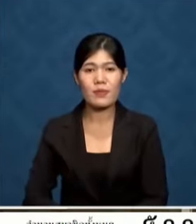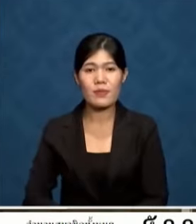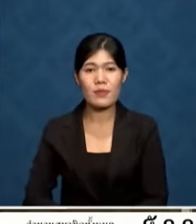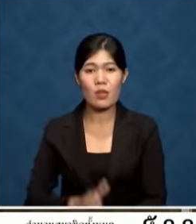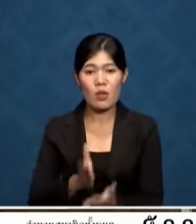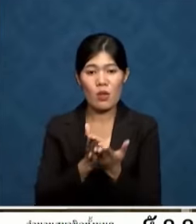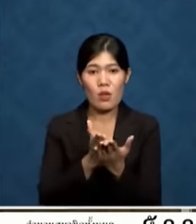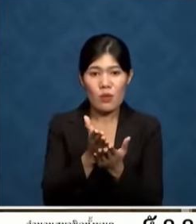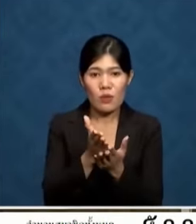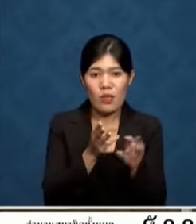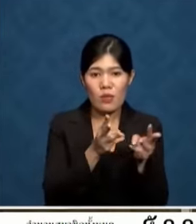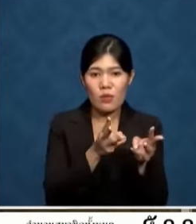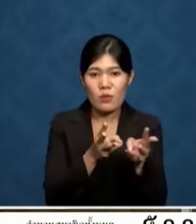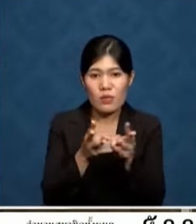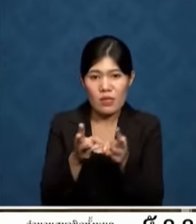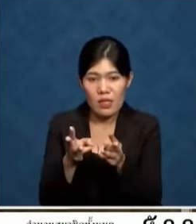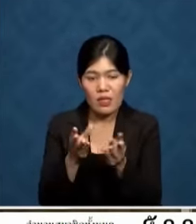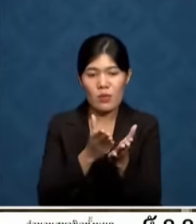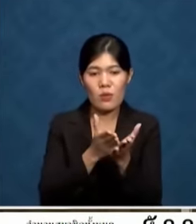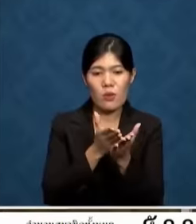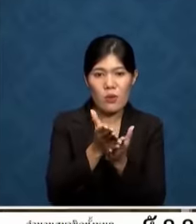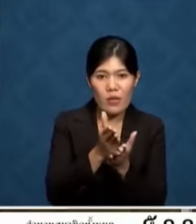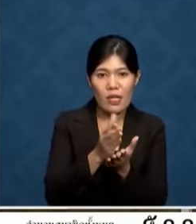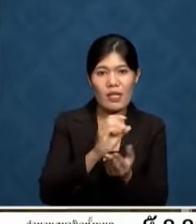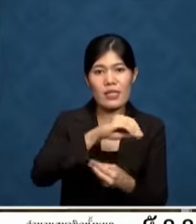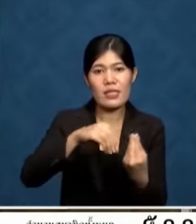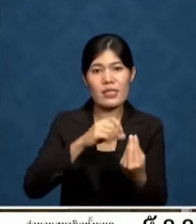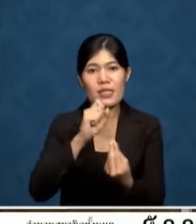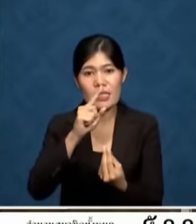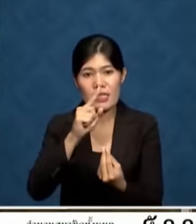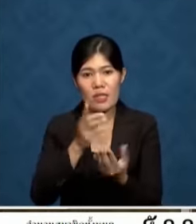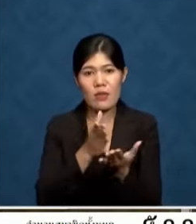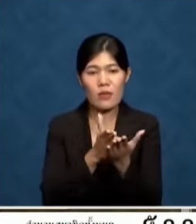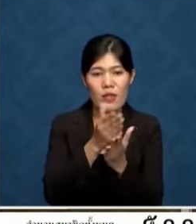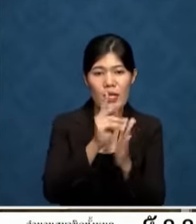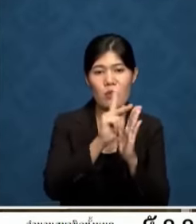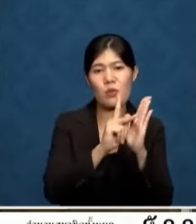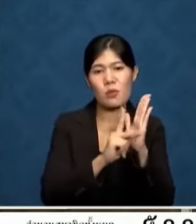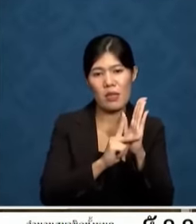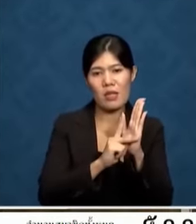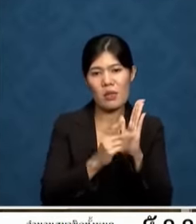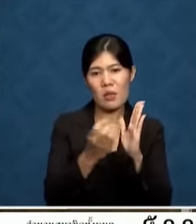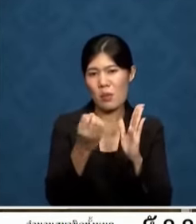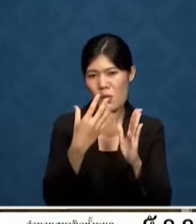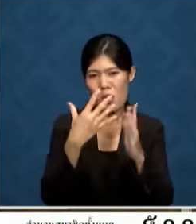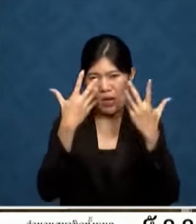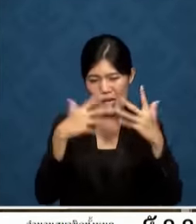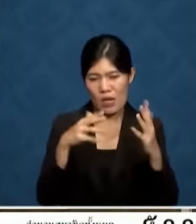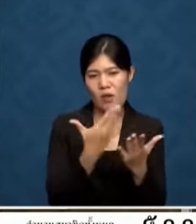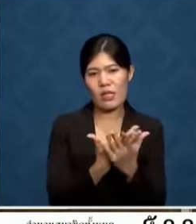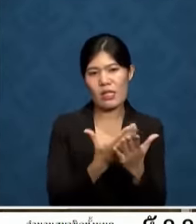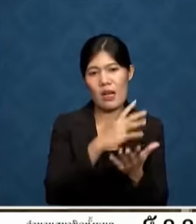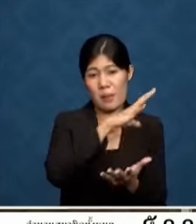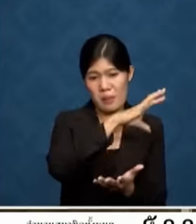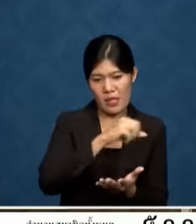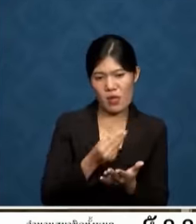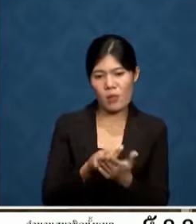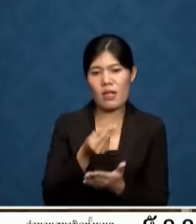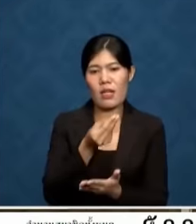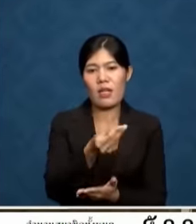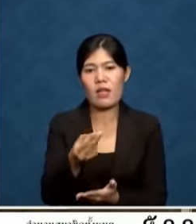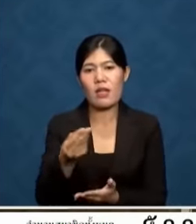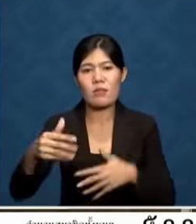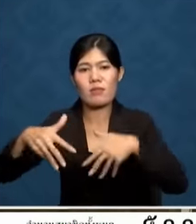เศรษฐศาสตร์นักกฎหมายเขายืนยันกันว่าเอามาแจกไม่ได้เพราะมันหมิ่นแม่ผิดกฎหมาย